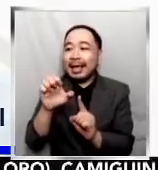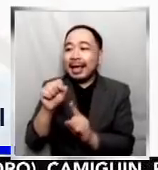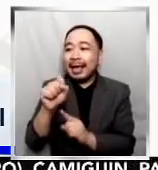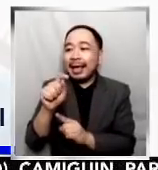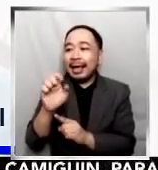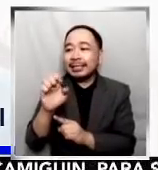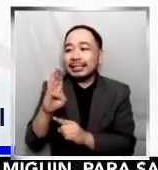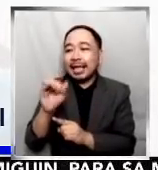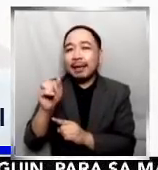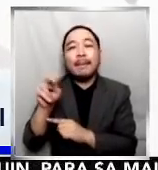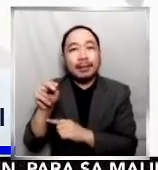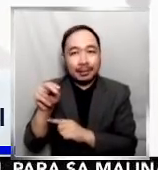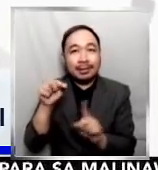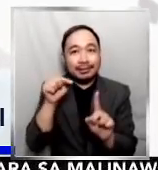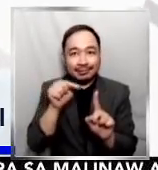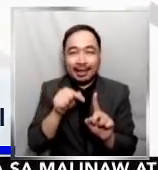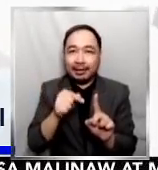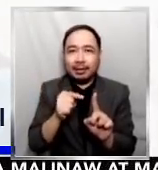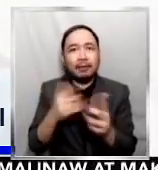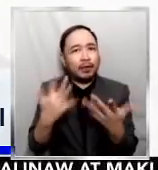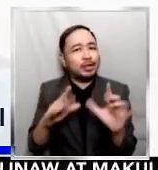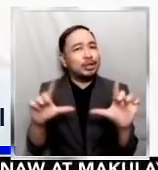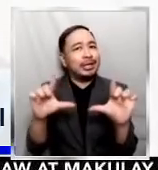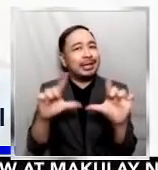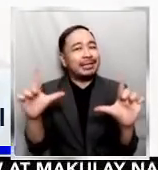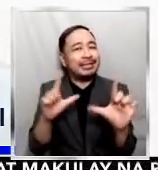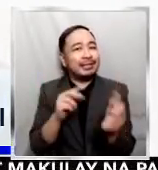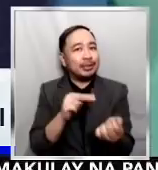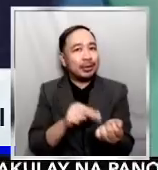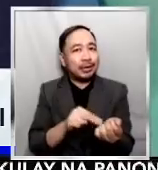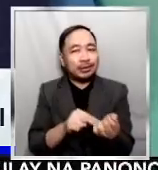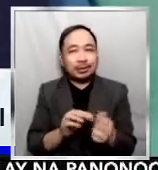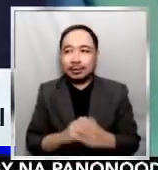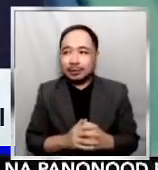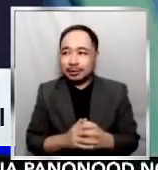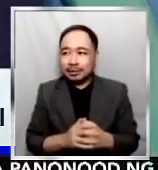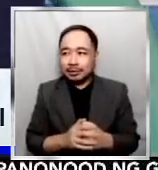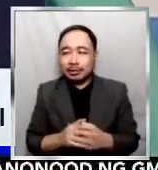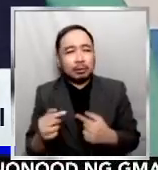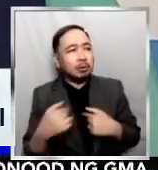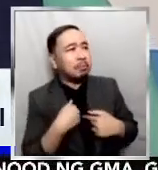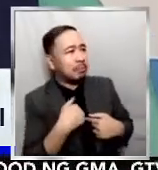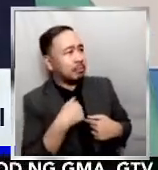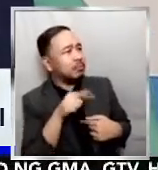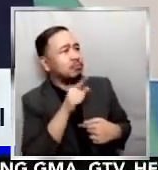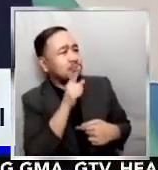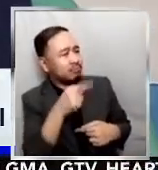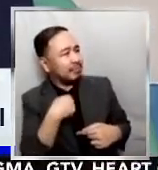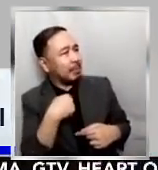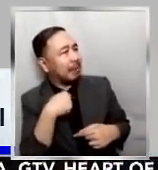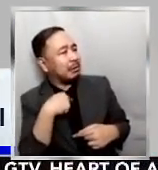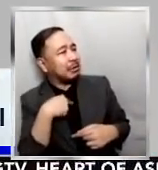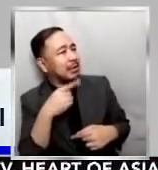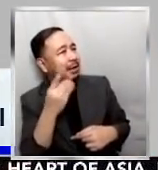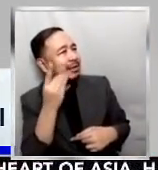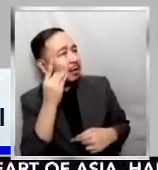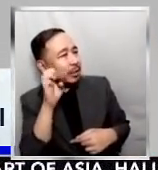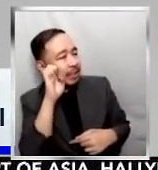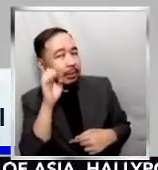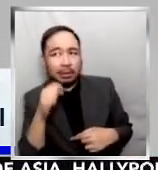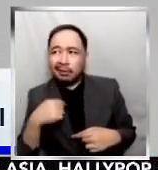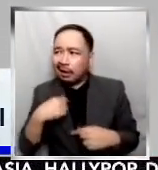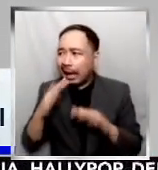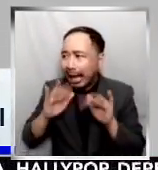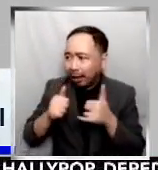Esteban. Ha? Kumama ka sa amin. Paano manas kami ikaw ako? Ayon kay Esteban, pati PRC ID niya na in-upload niya noon